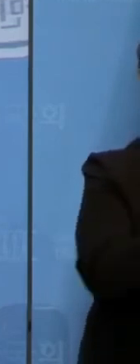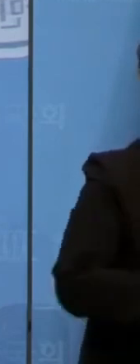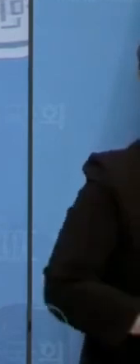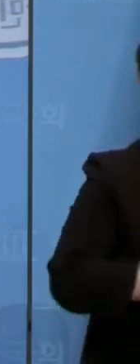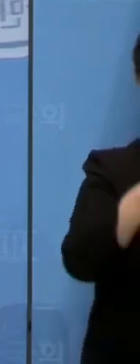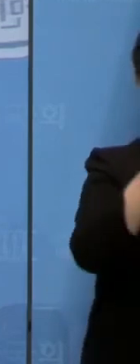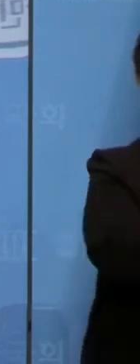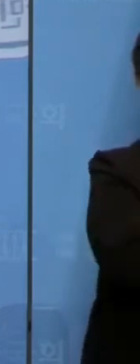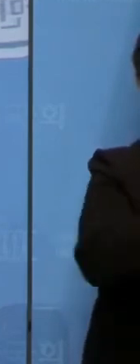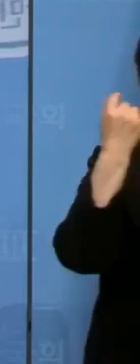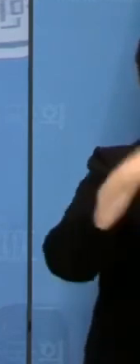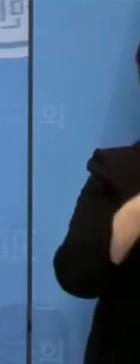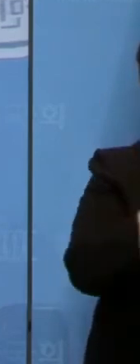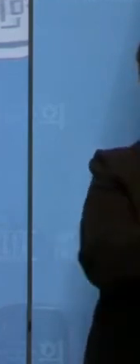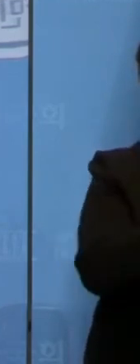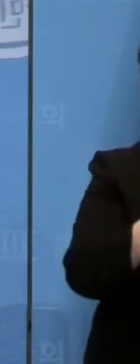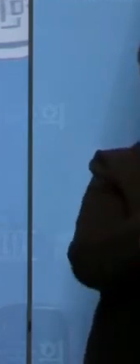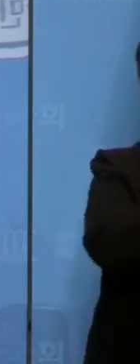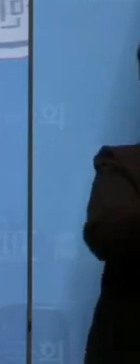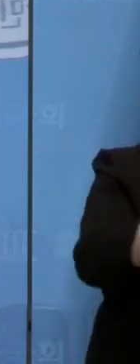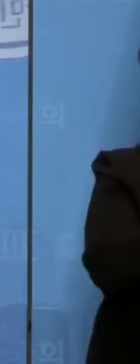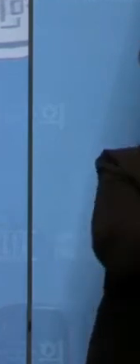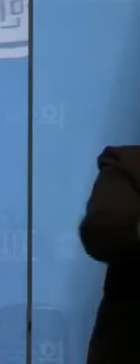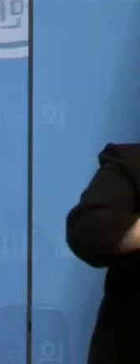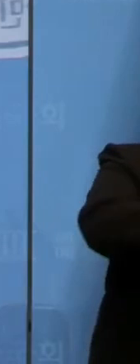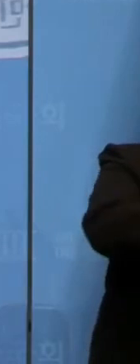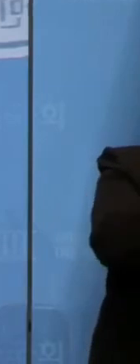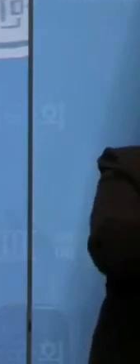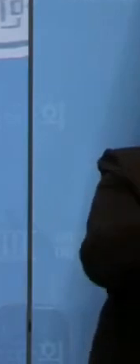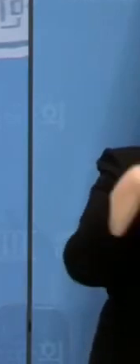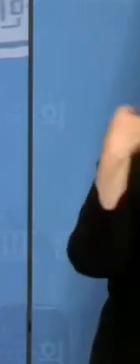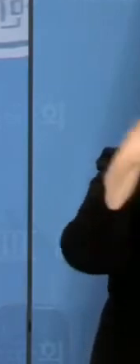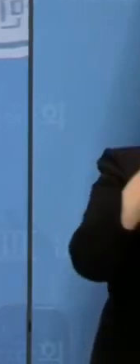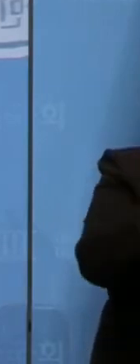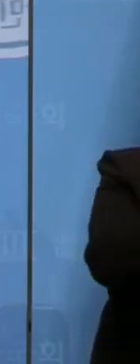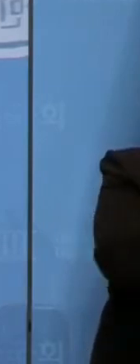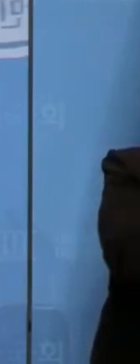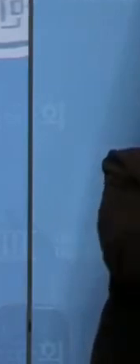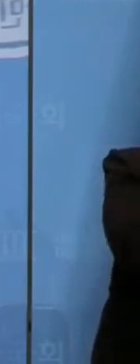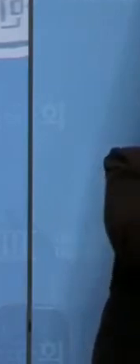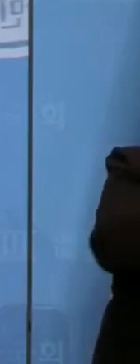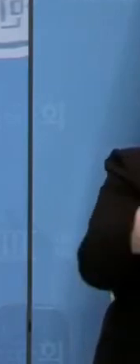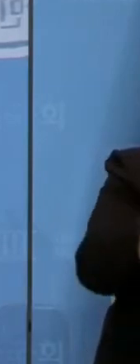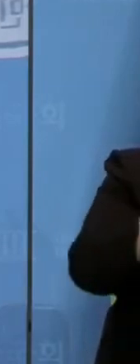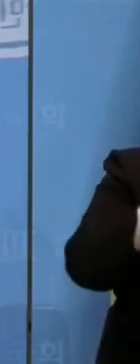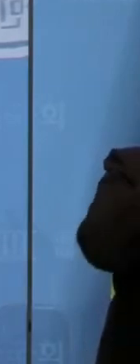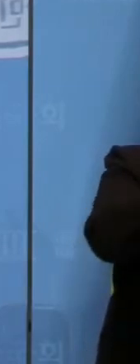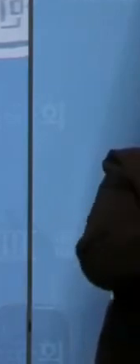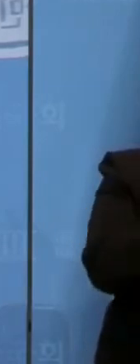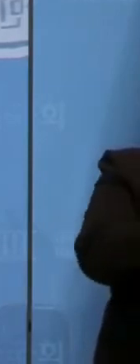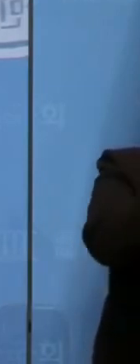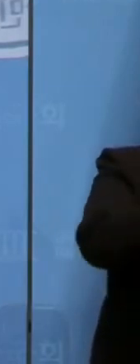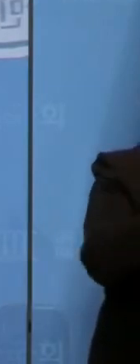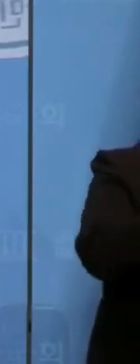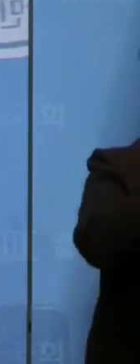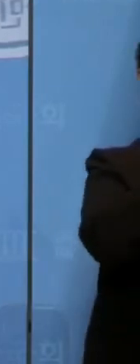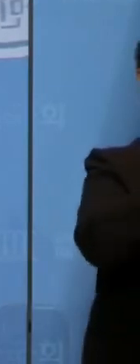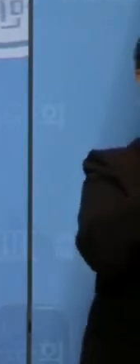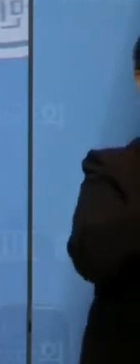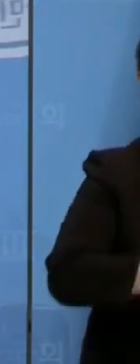특히 중국의 미얀마 경제가 종속되어 있으므로 중국을 움직여야 국제사회의 개입이 효과를 거둘 수